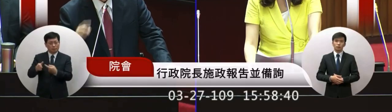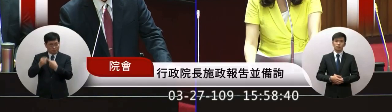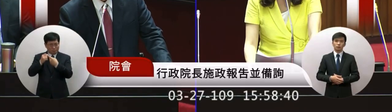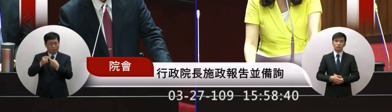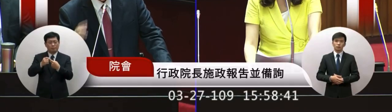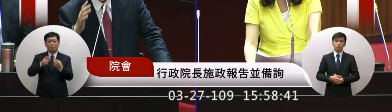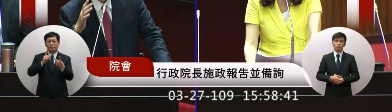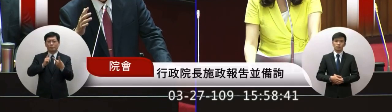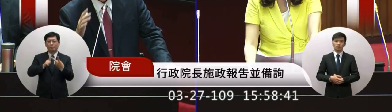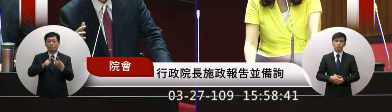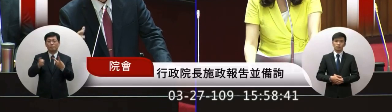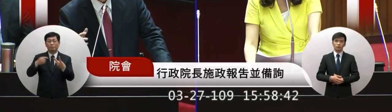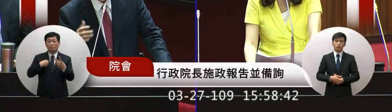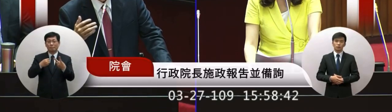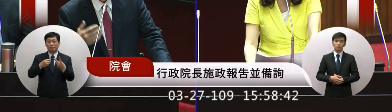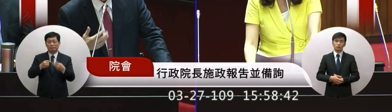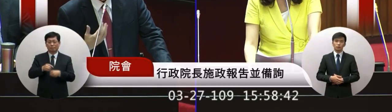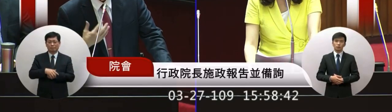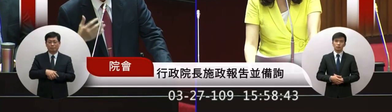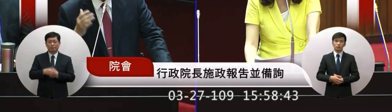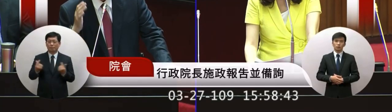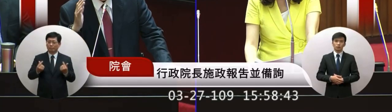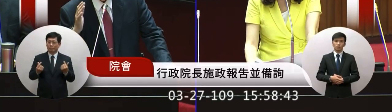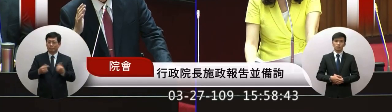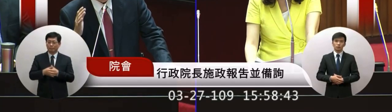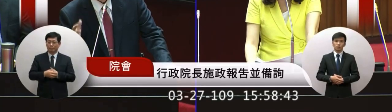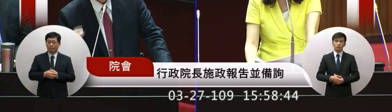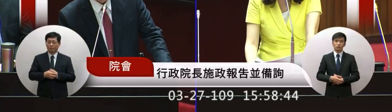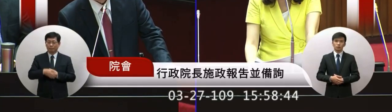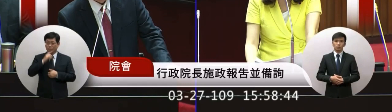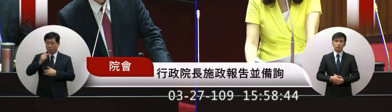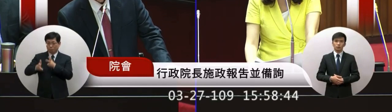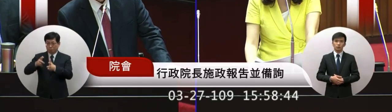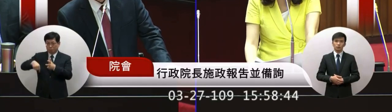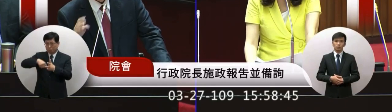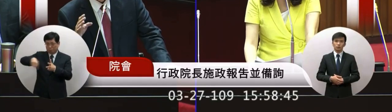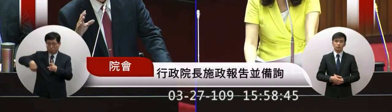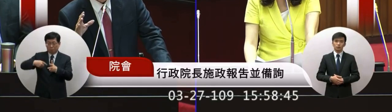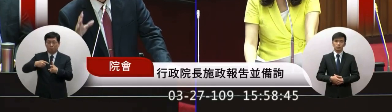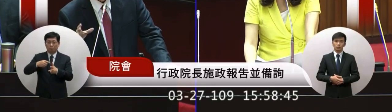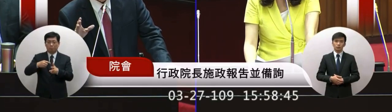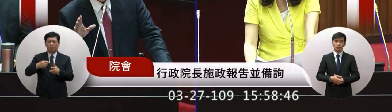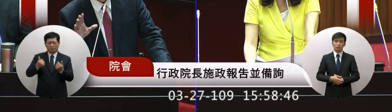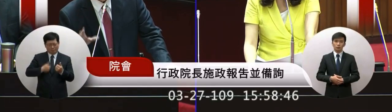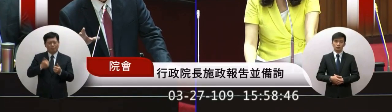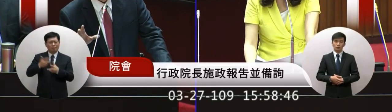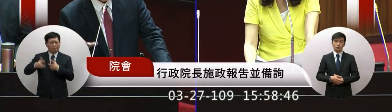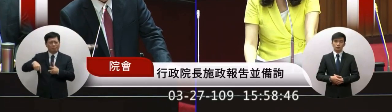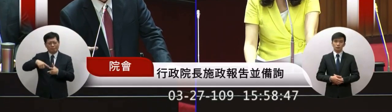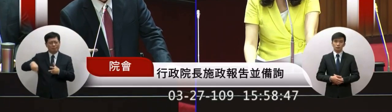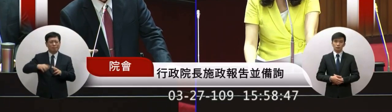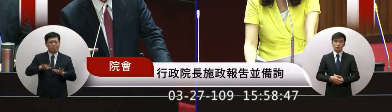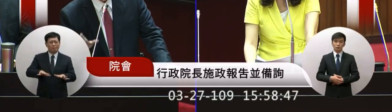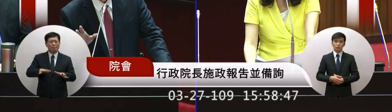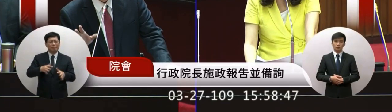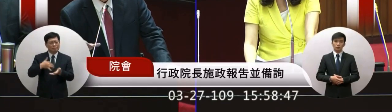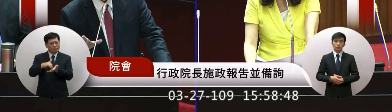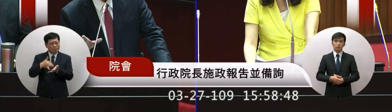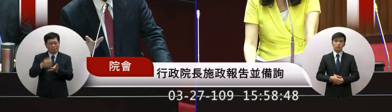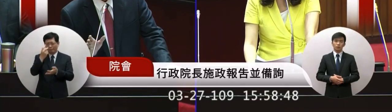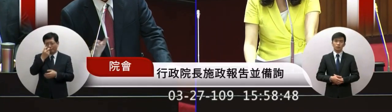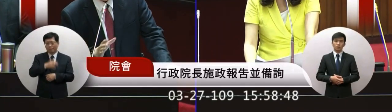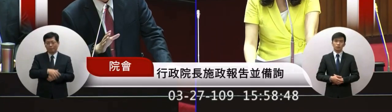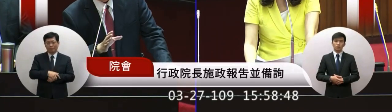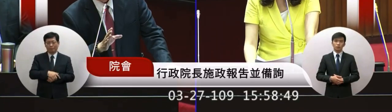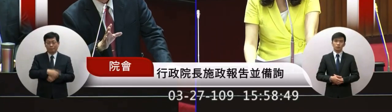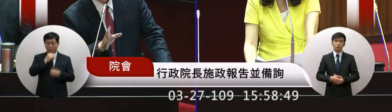第一类。啊，即马你咧关心的，譬如讲咱制造业者，事实制造业即马目前来讲。这